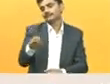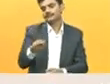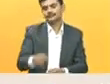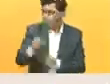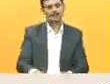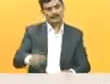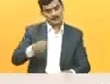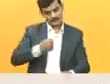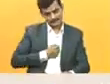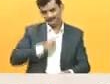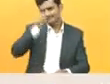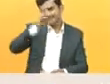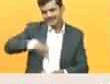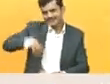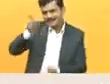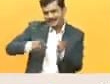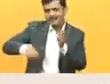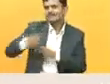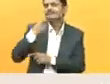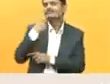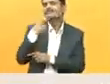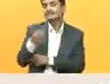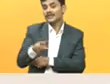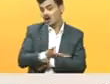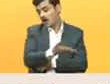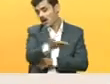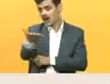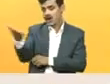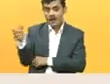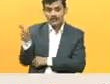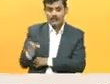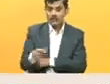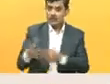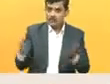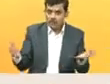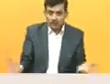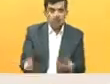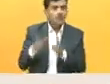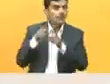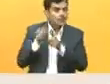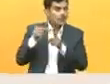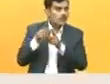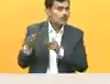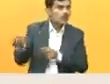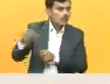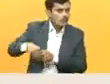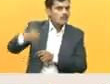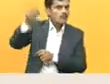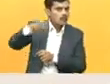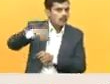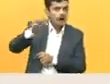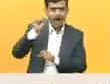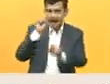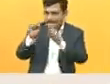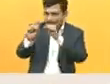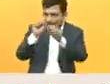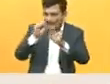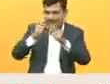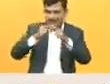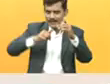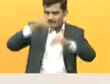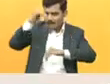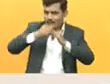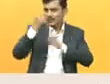मैं देशवासियों से कहूंगा कि वो ज्यादा से ज्यादा संख्या में अपने मत